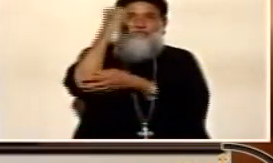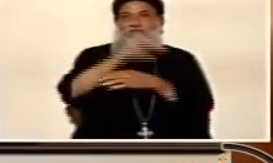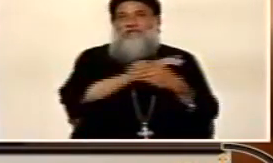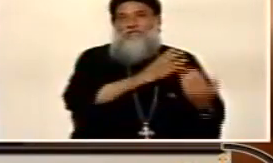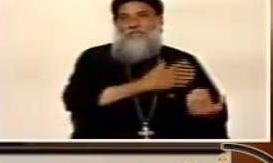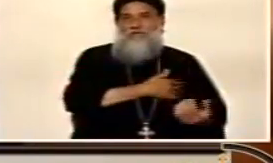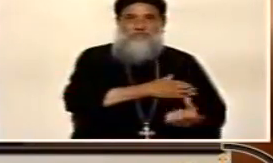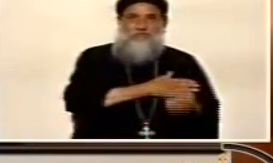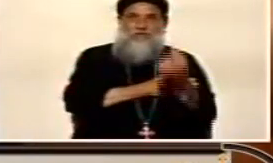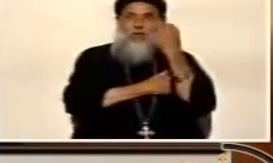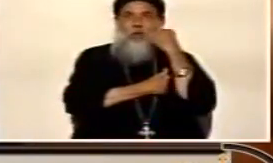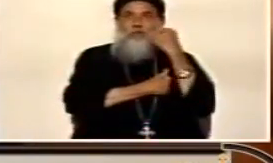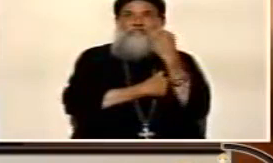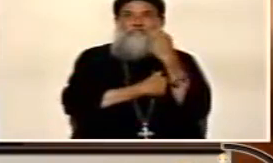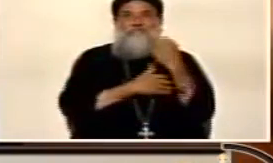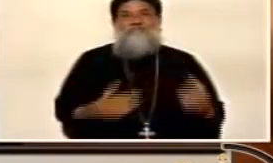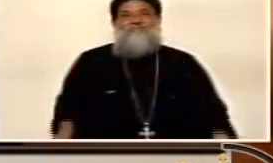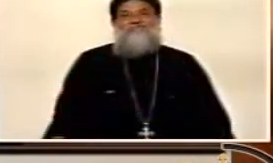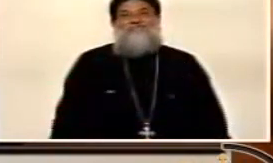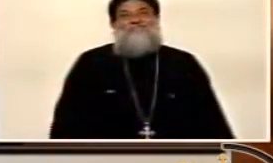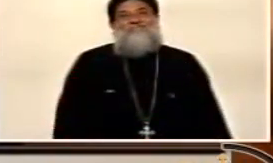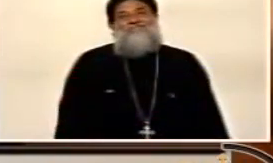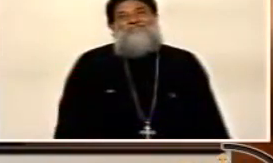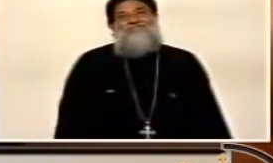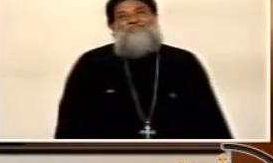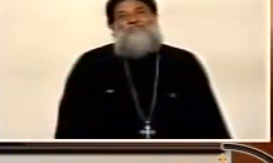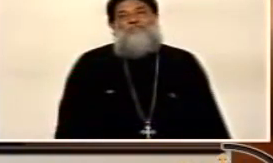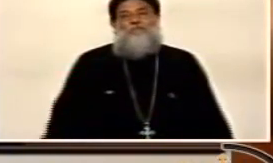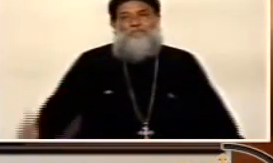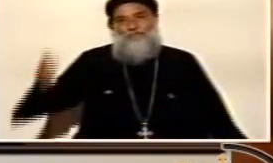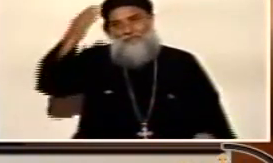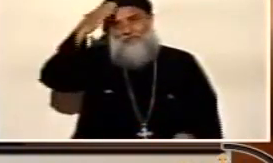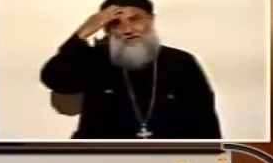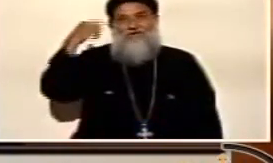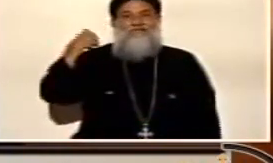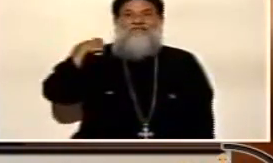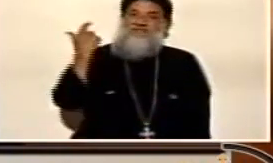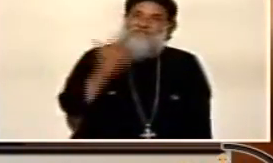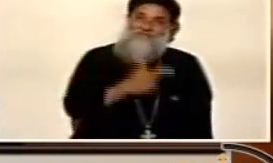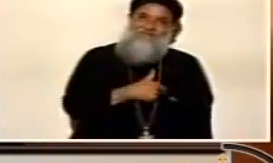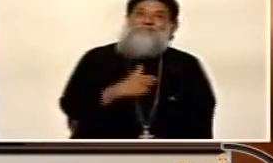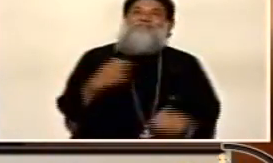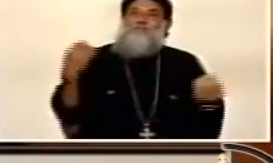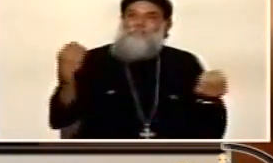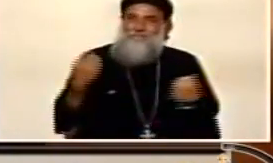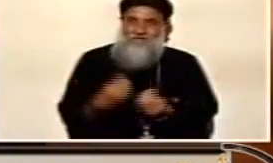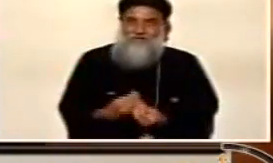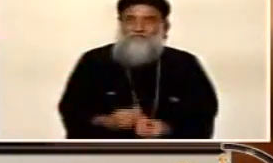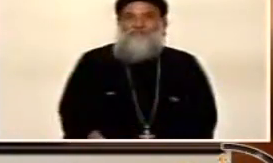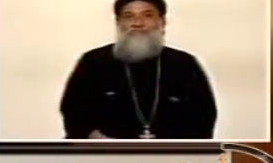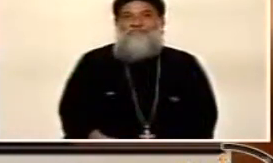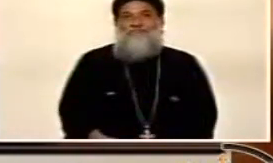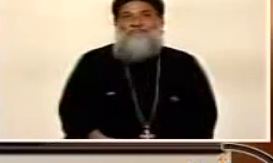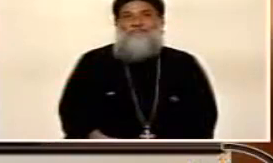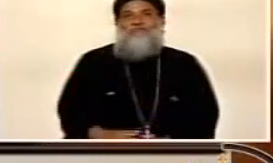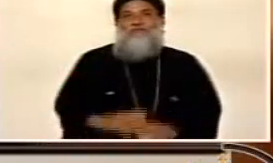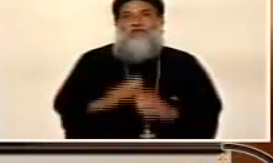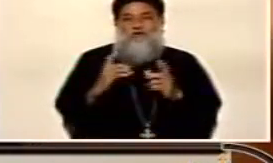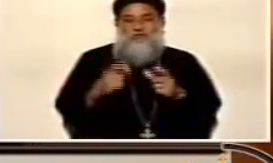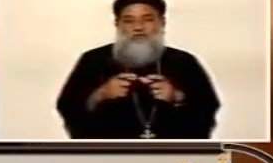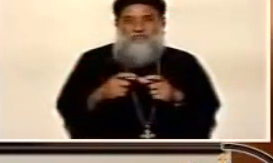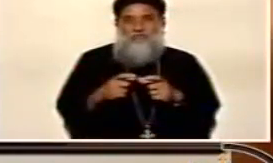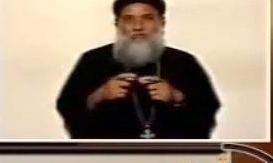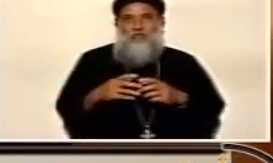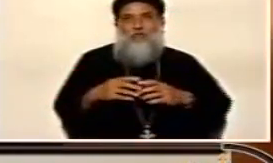رفات ليهم يعني، فبركة كبيرة الحقيقة بتخلينا نخرج من عالمنا